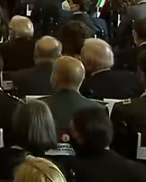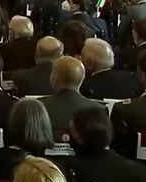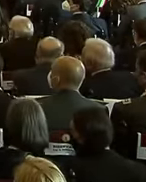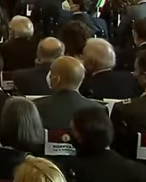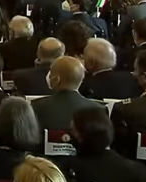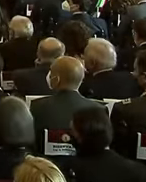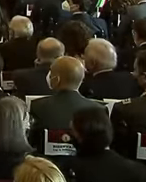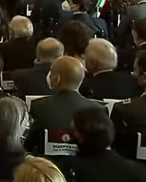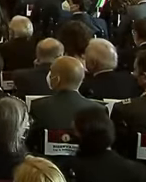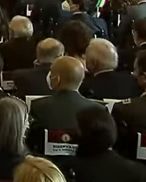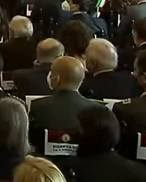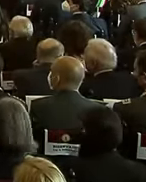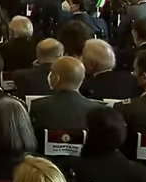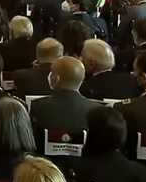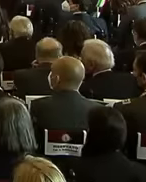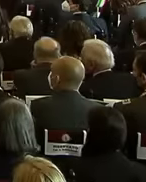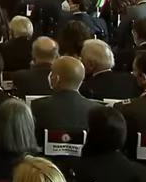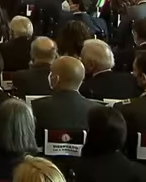mas